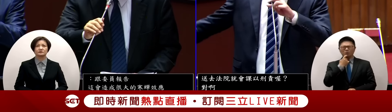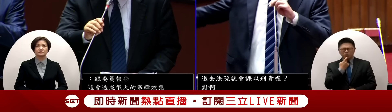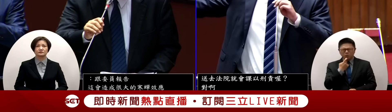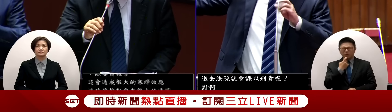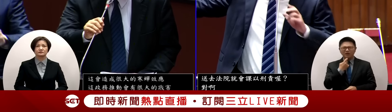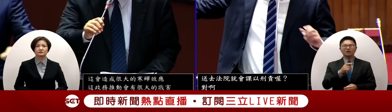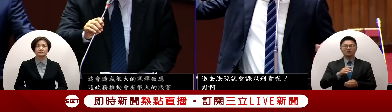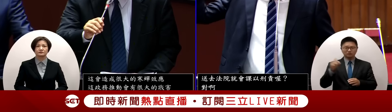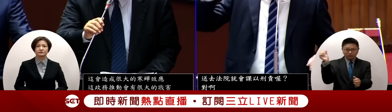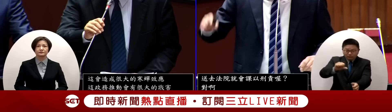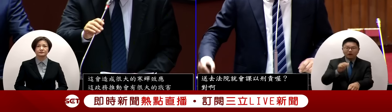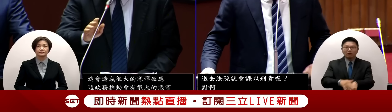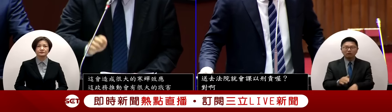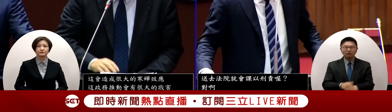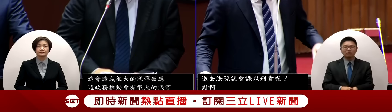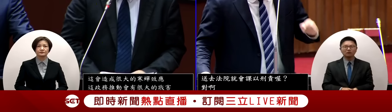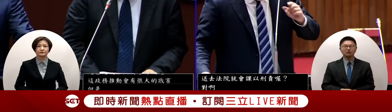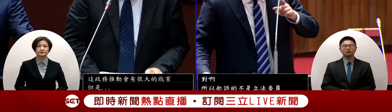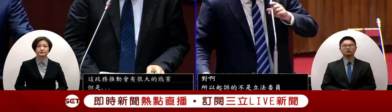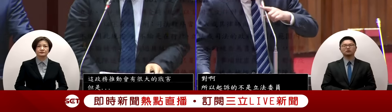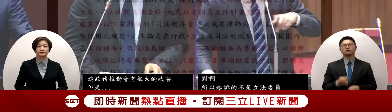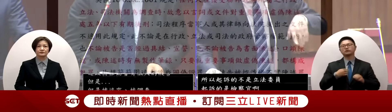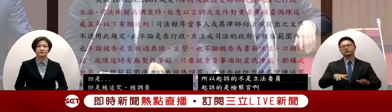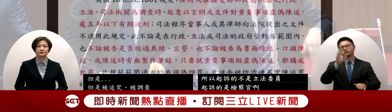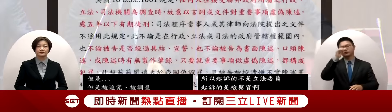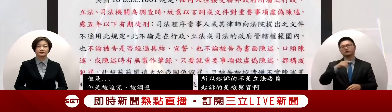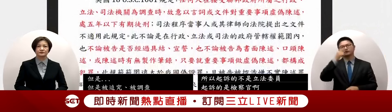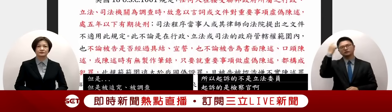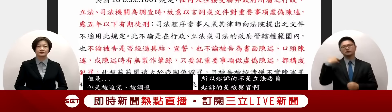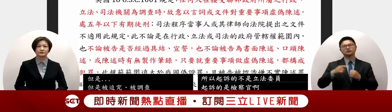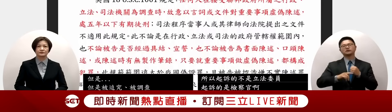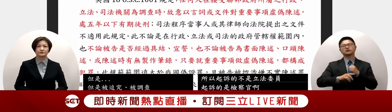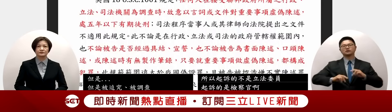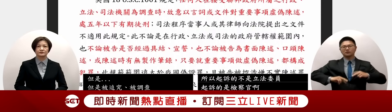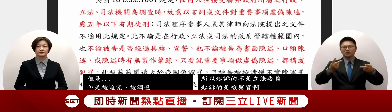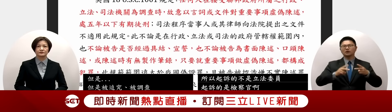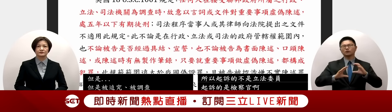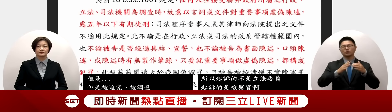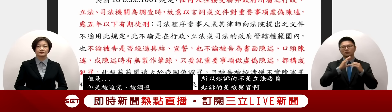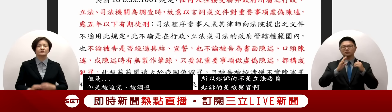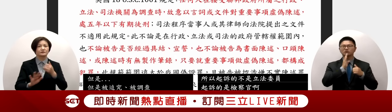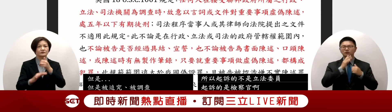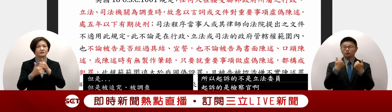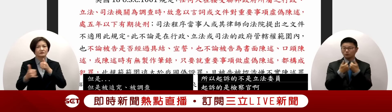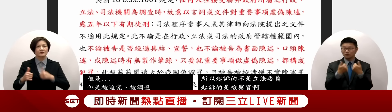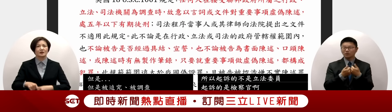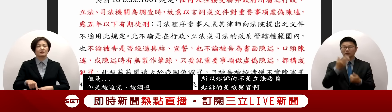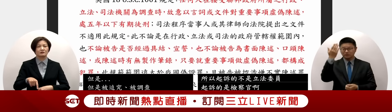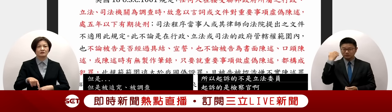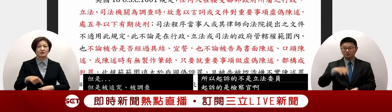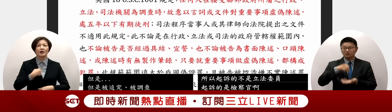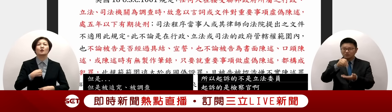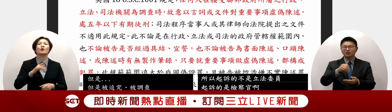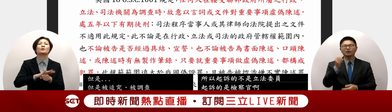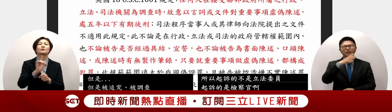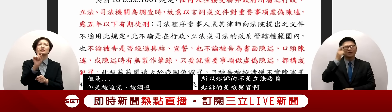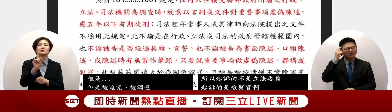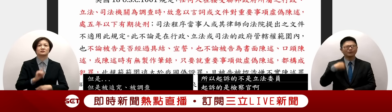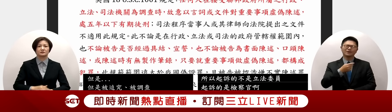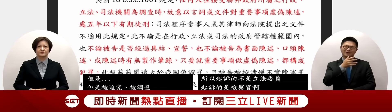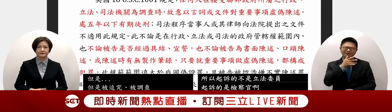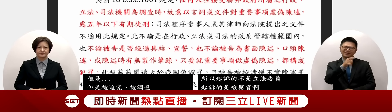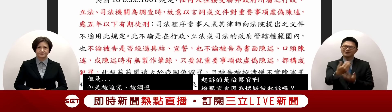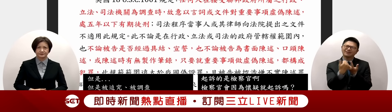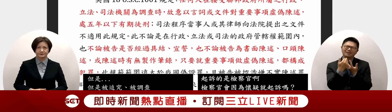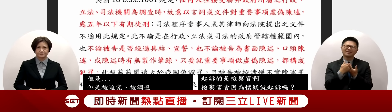责嘛。来，我们来看一下司改国事会议，你们那个时候对美国联邦法，不好意思，我在讲话，你一定